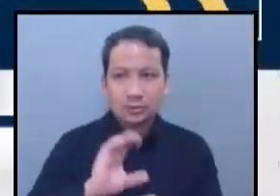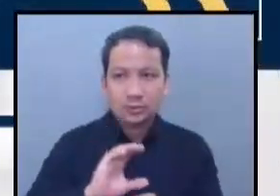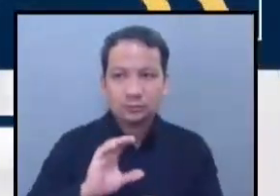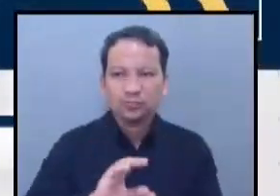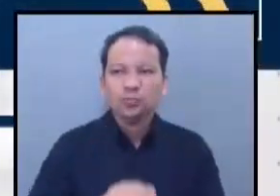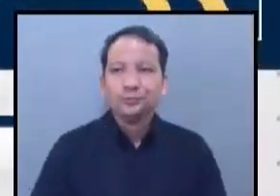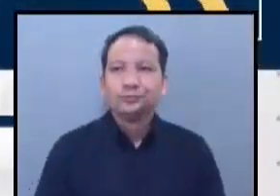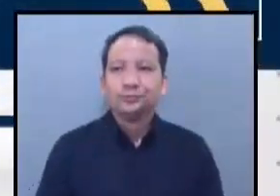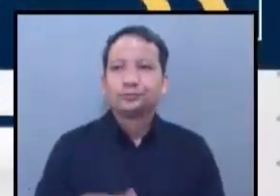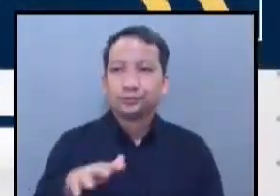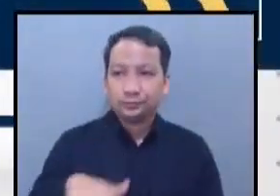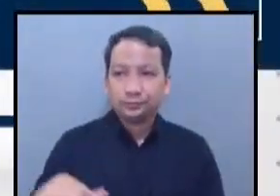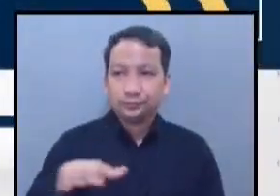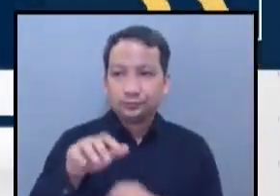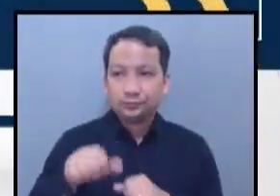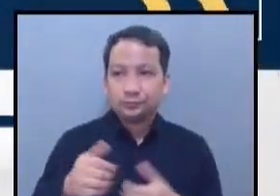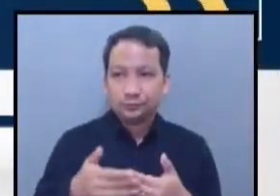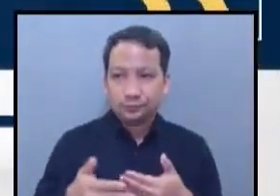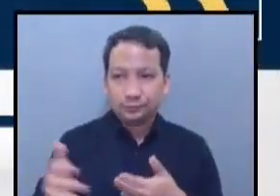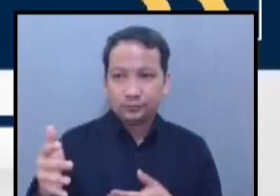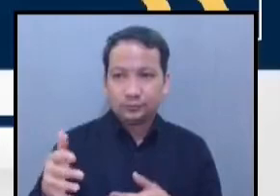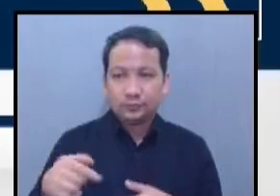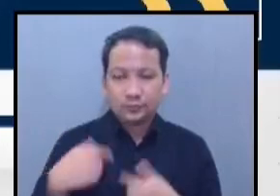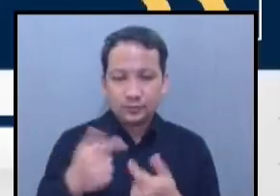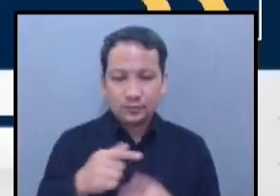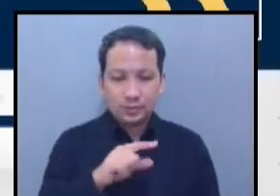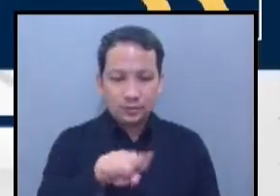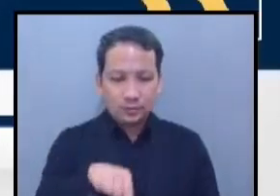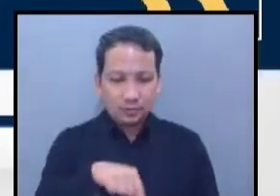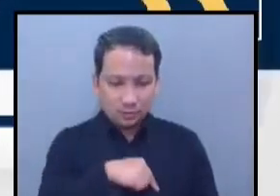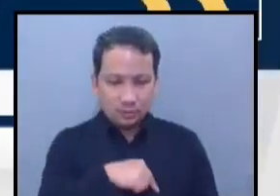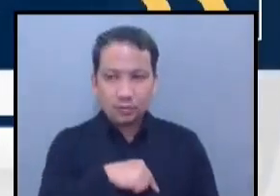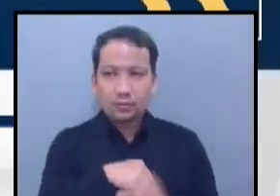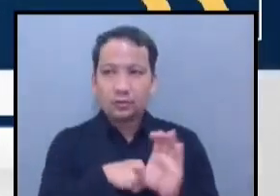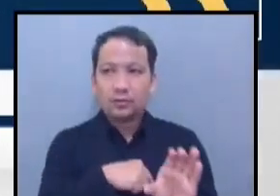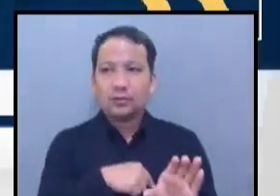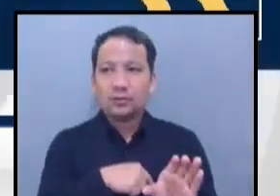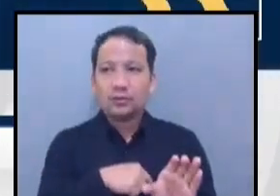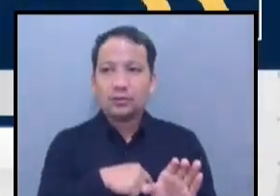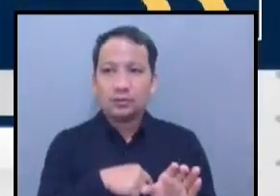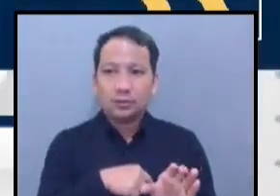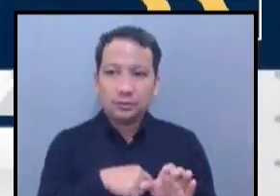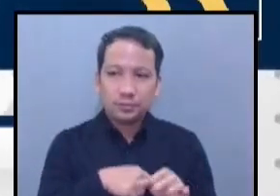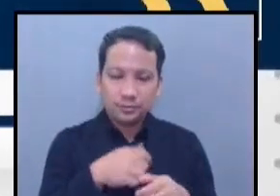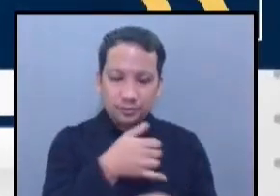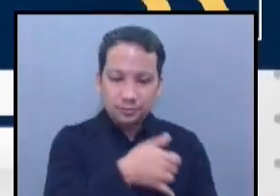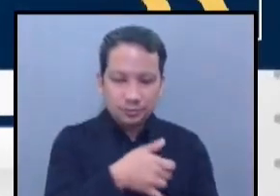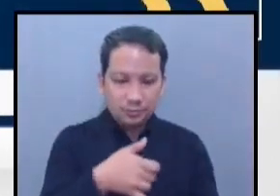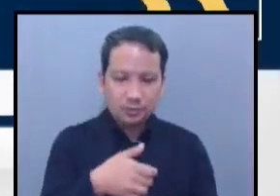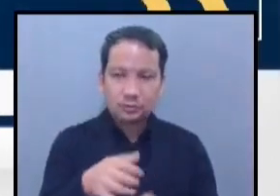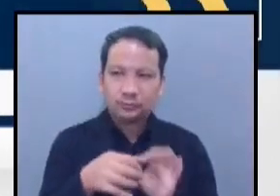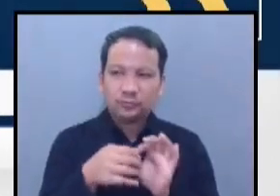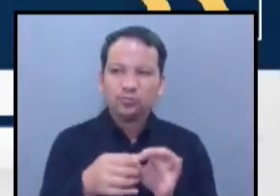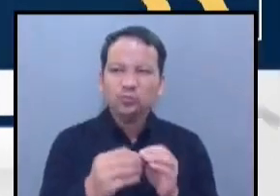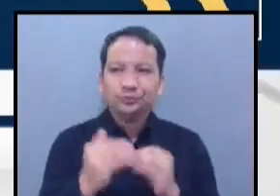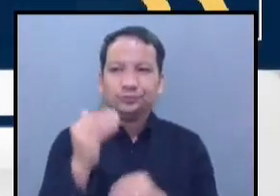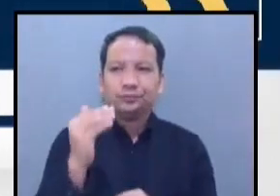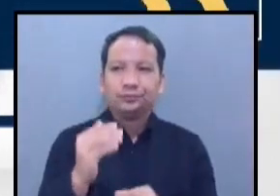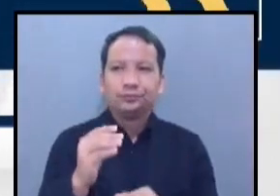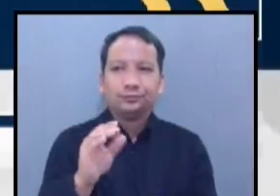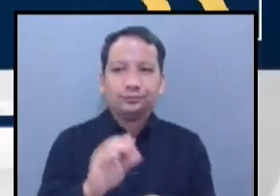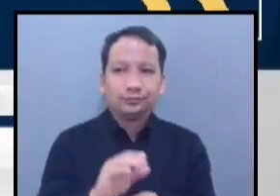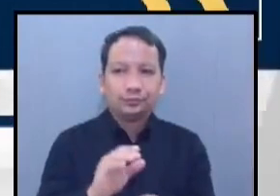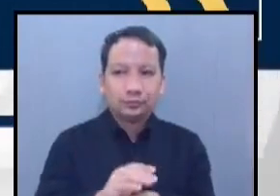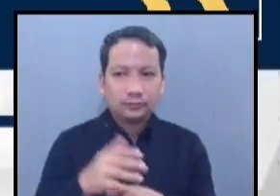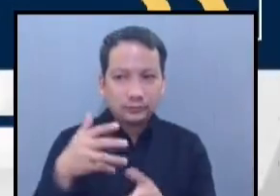move ahead with commissioning, talking to our qualified architects and engineers to do a more in-depth study and present